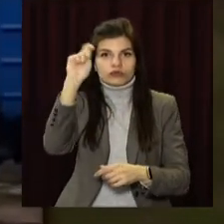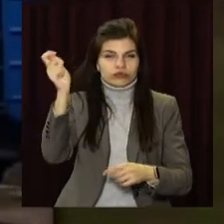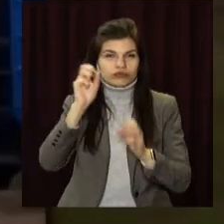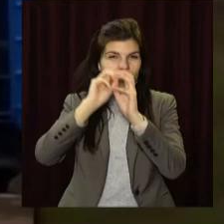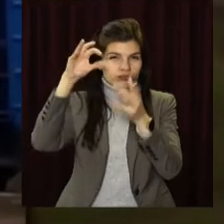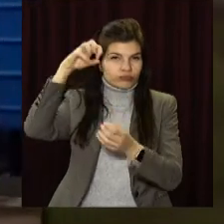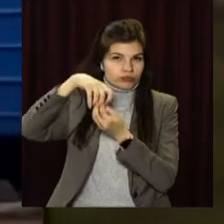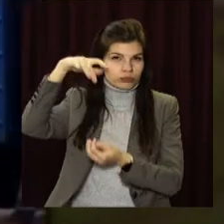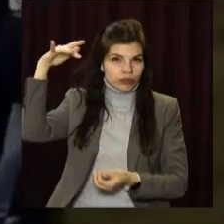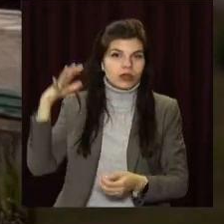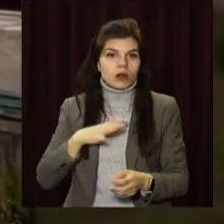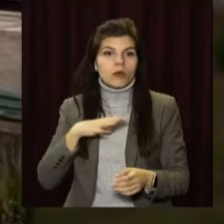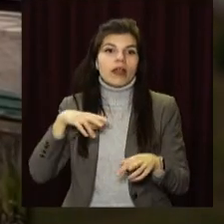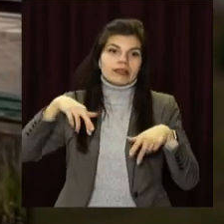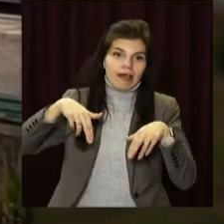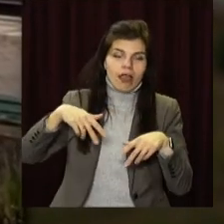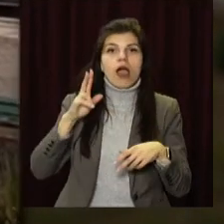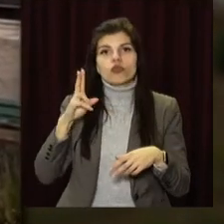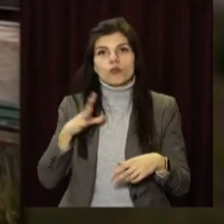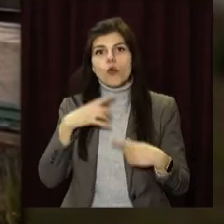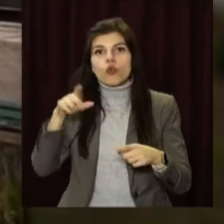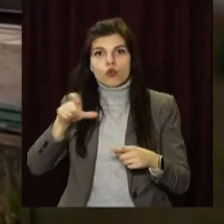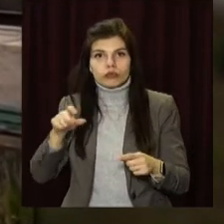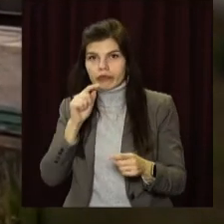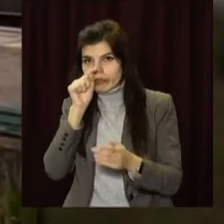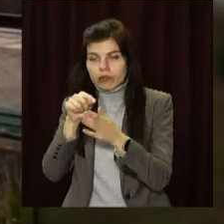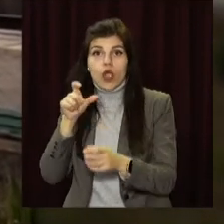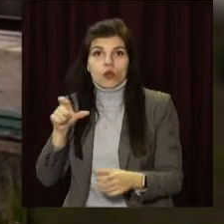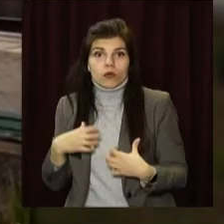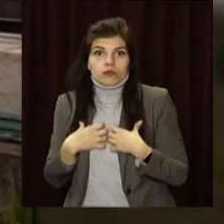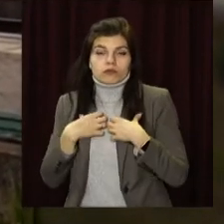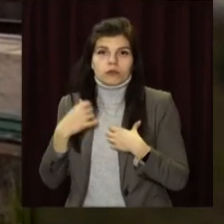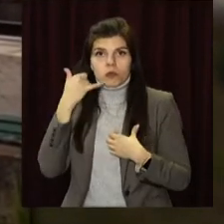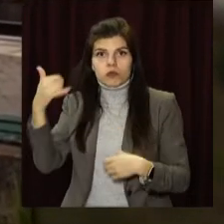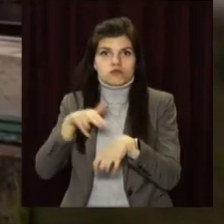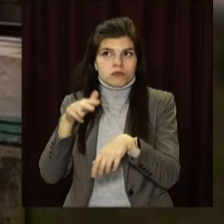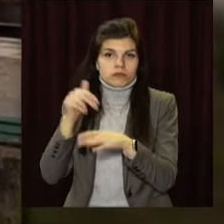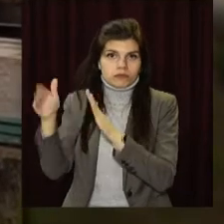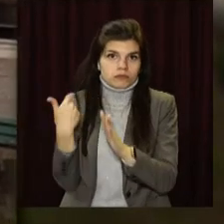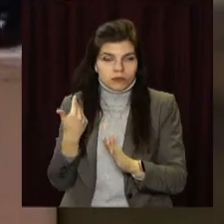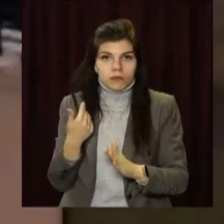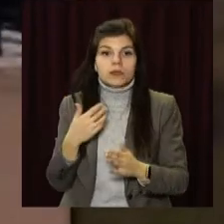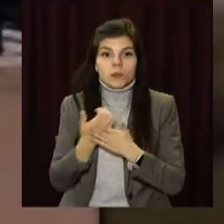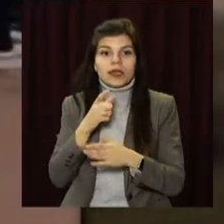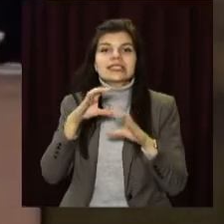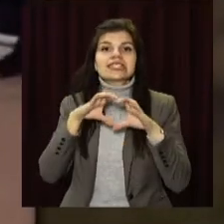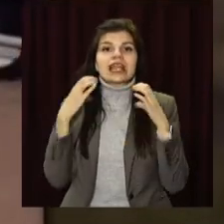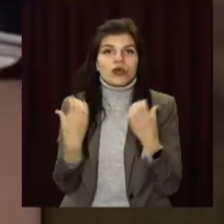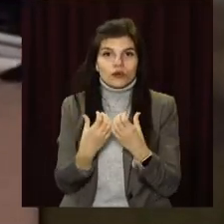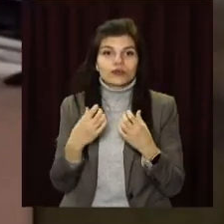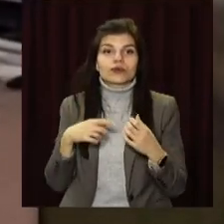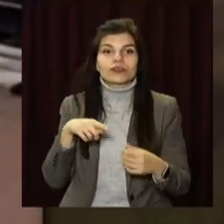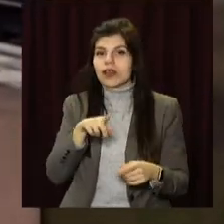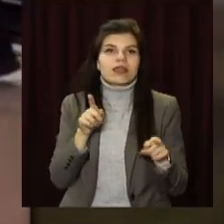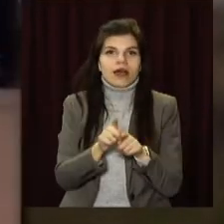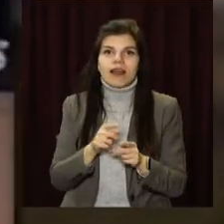на сидіннях. А дехто взагалі приставав до інших пасажирів. І перелякані люди подзвонили до поліції. Тож до стадіону порушувачі порядку так